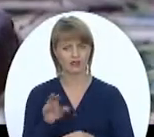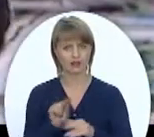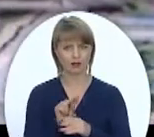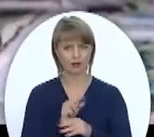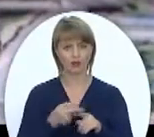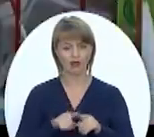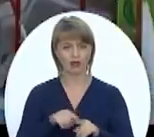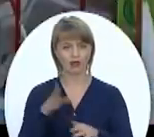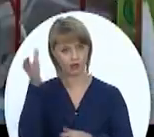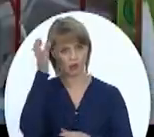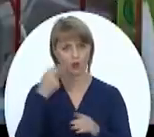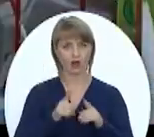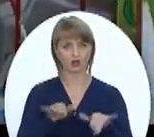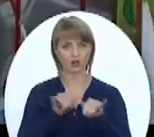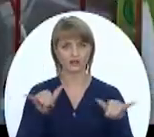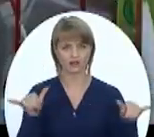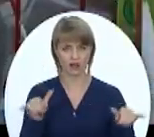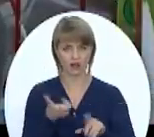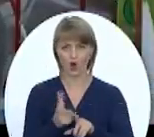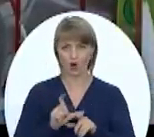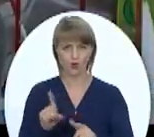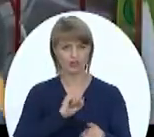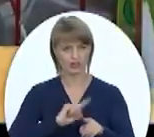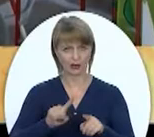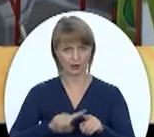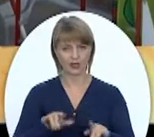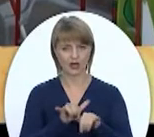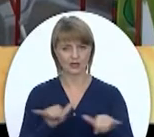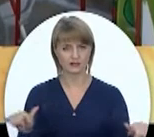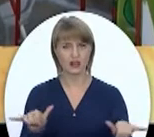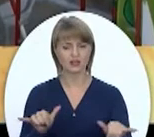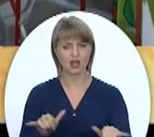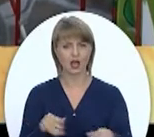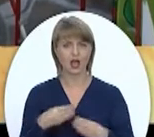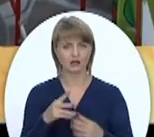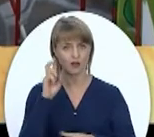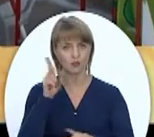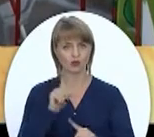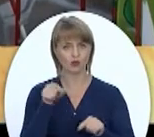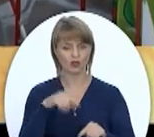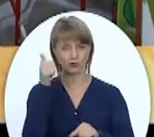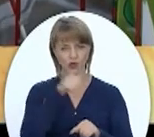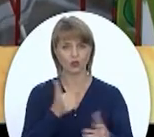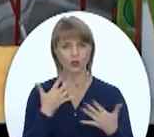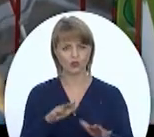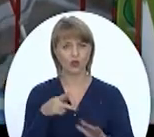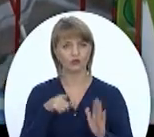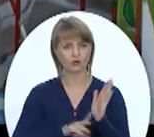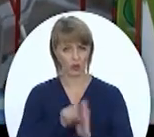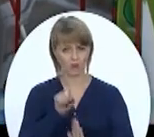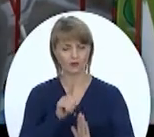Канистерапия – это наука, которая развивается и очень стремительно развивается. И дай бог, что у нас в этом году, уже в